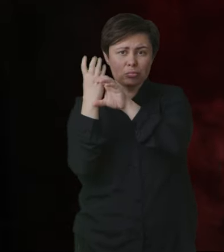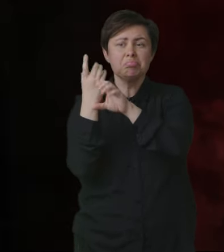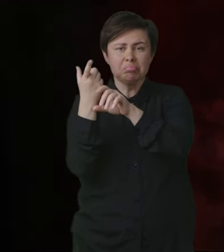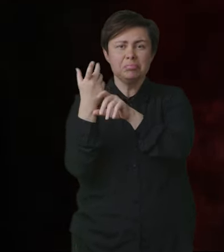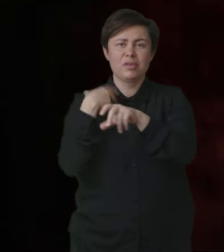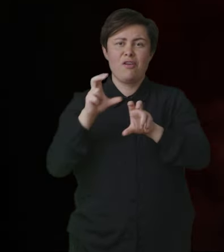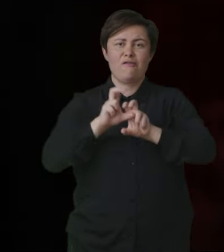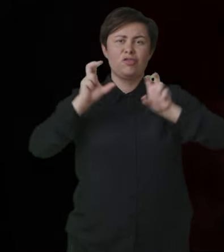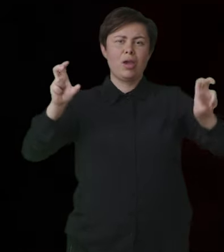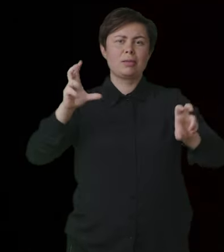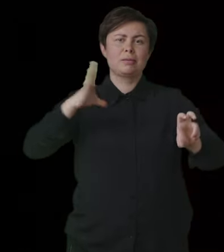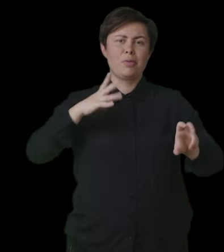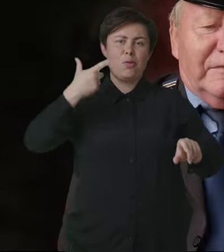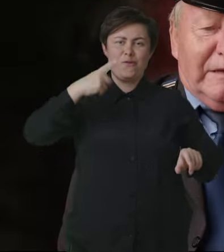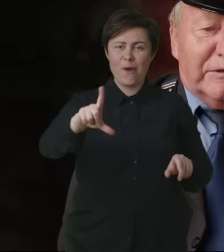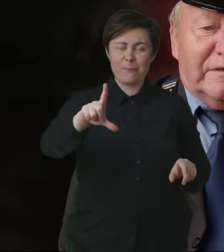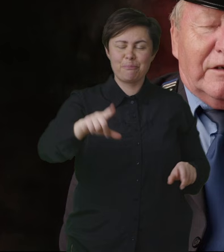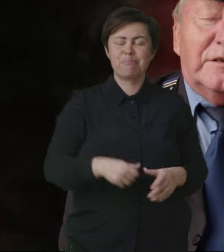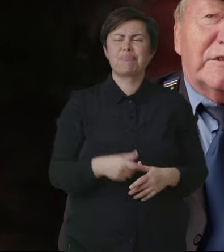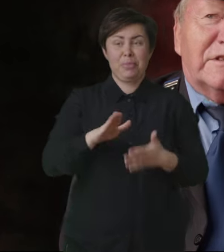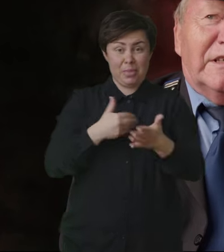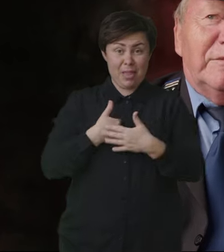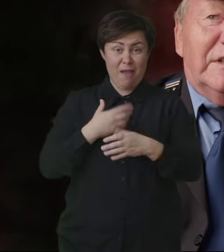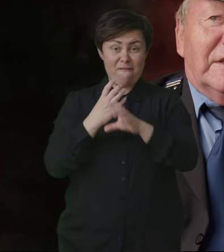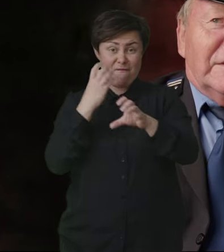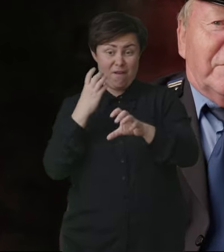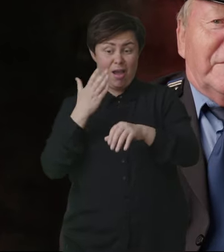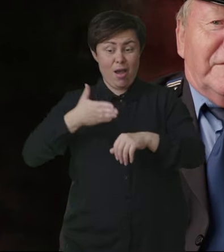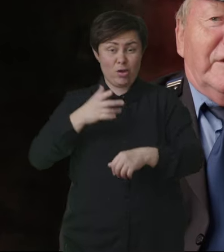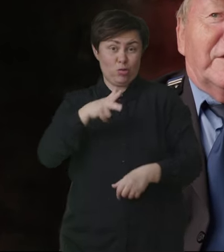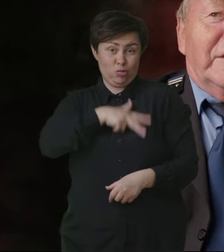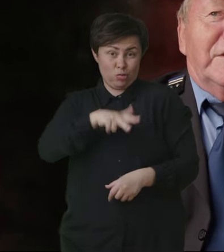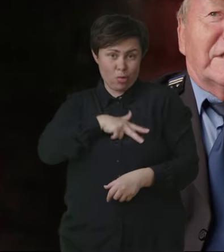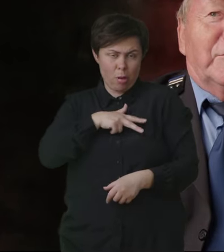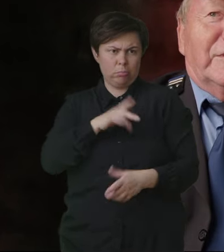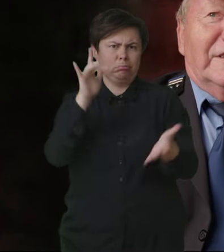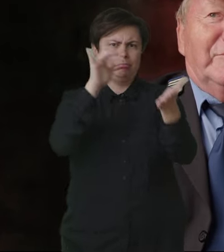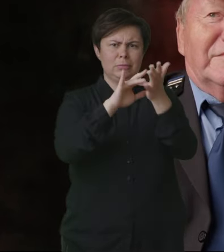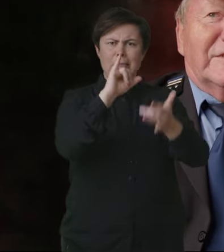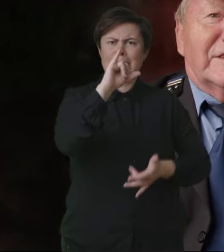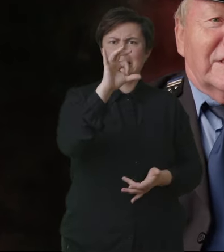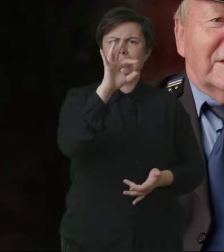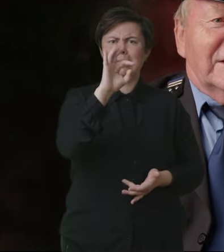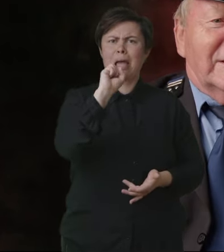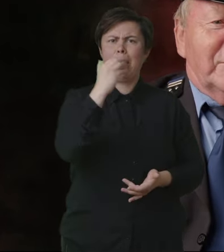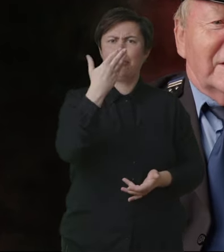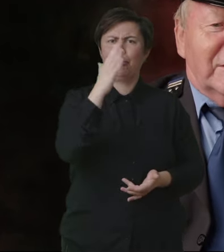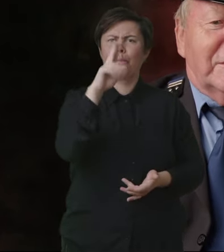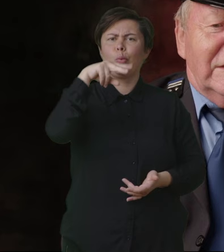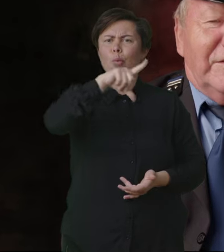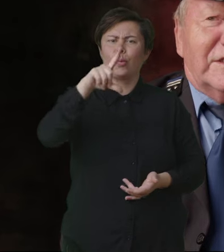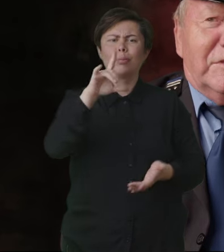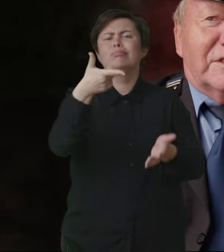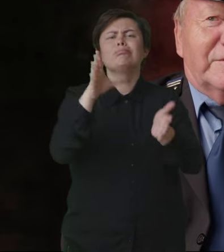czasy trwały 2 tygodnie. Na przykład wagonem socjalnym wylądowałem w Istambule. To jest